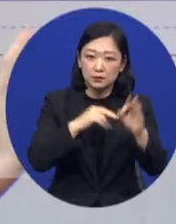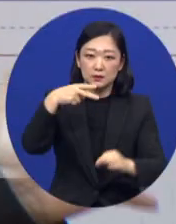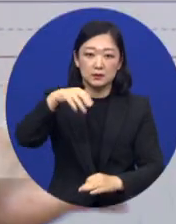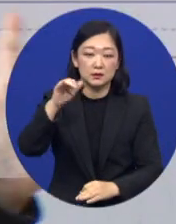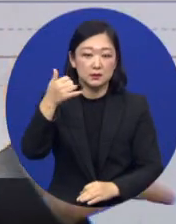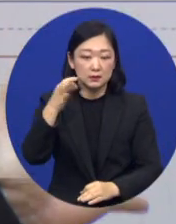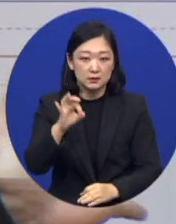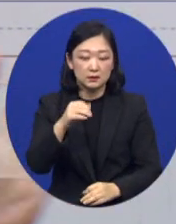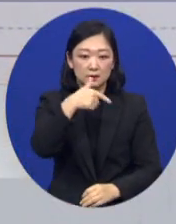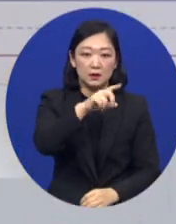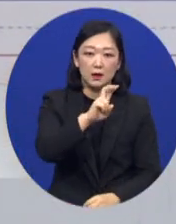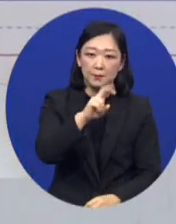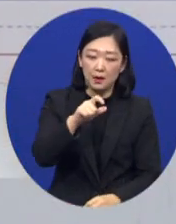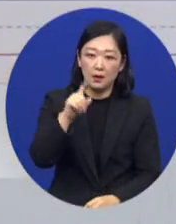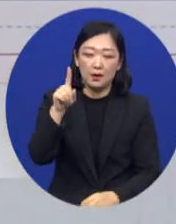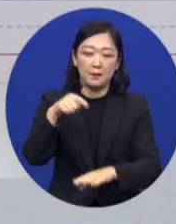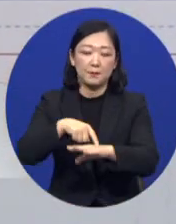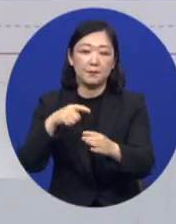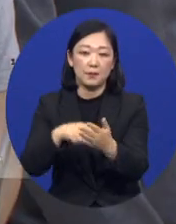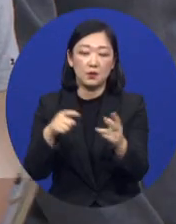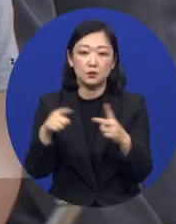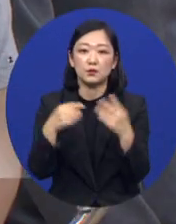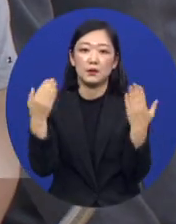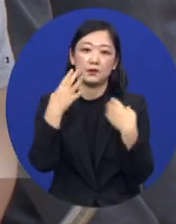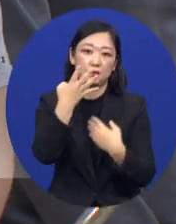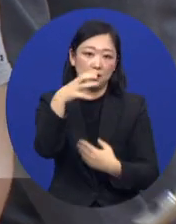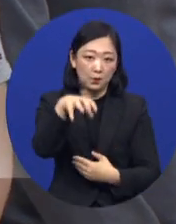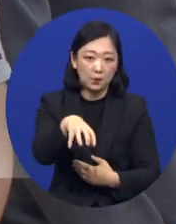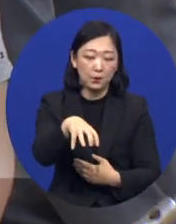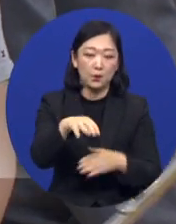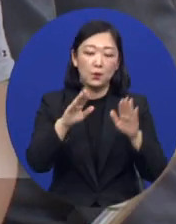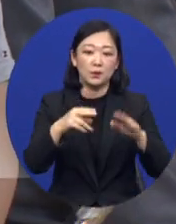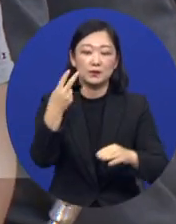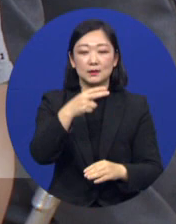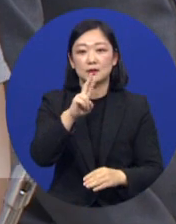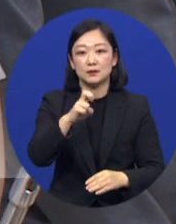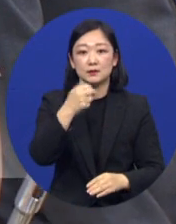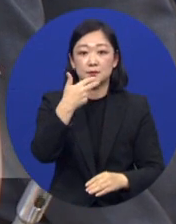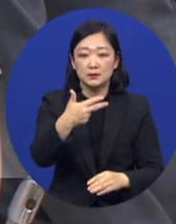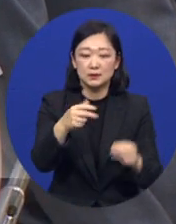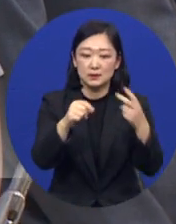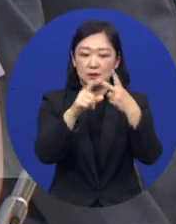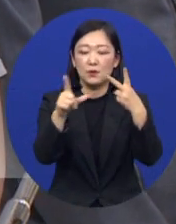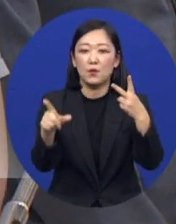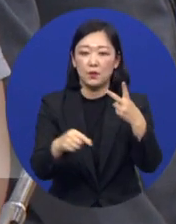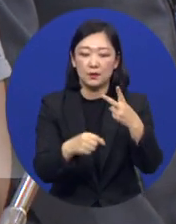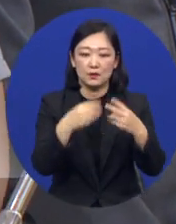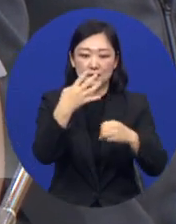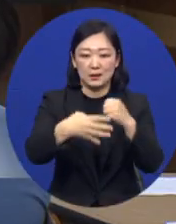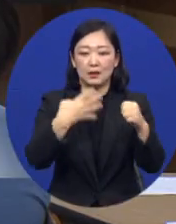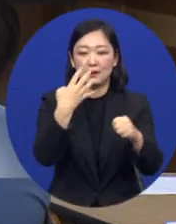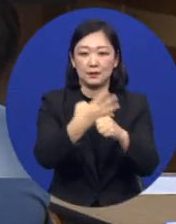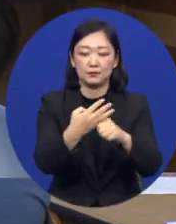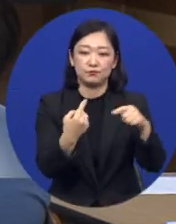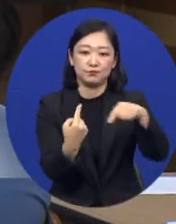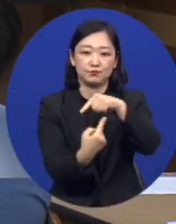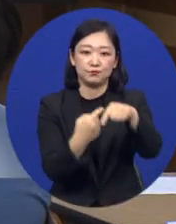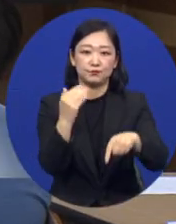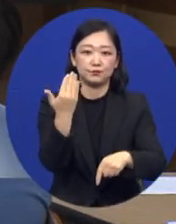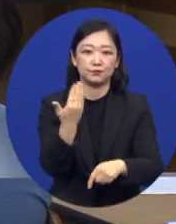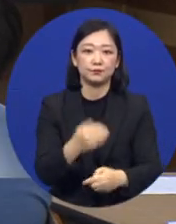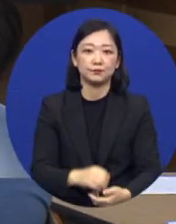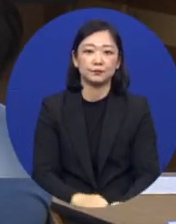시흥초, 가마초와 한마음초 등 네 곳으로 오는 2027년 2월까지 4년 동안